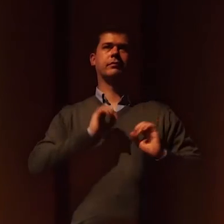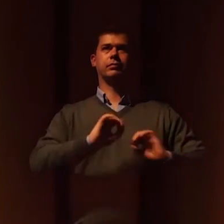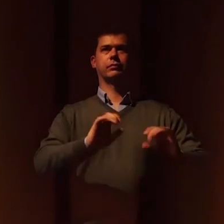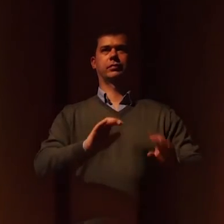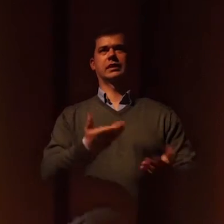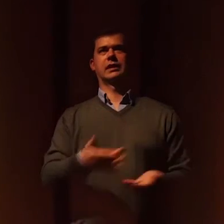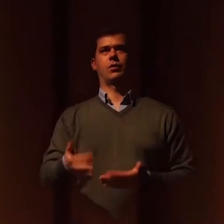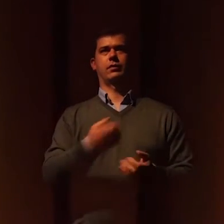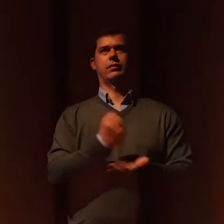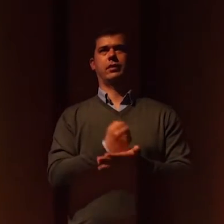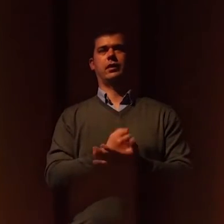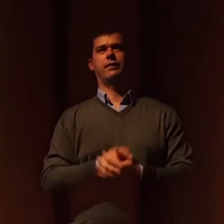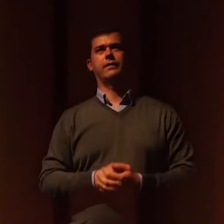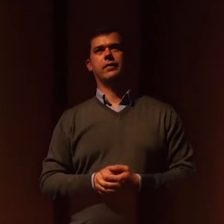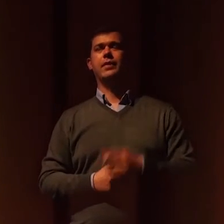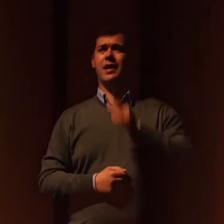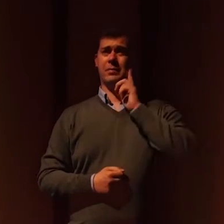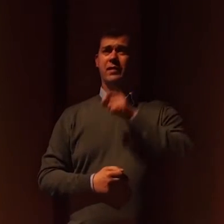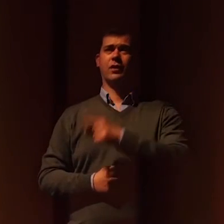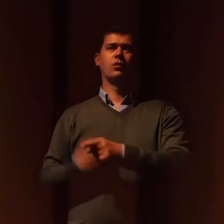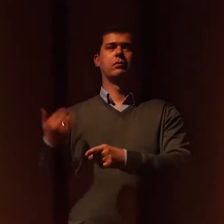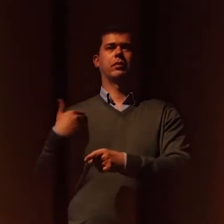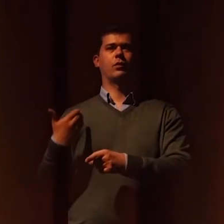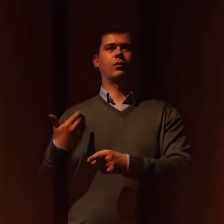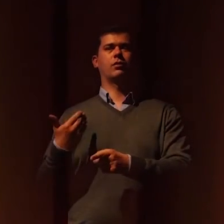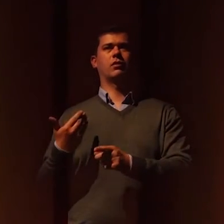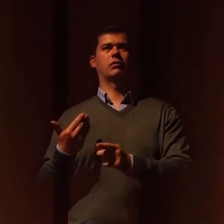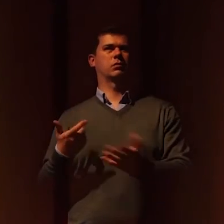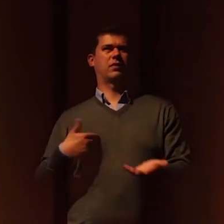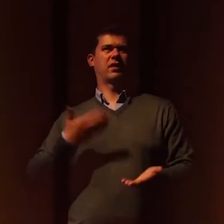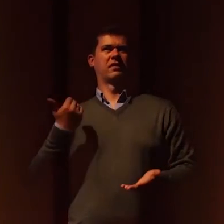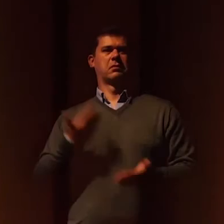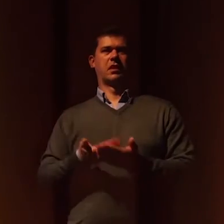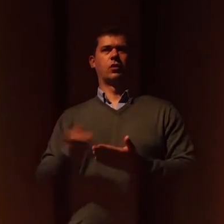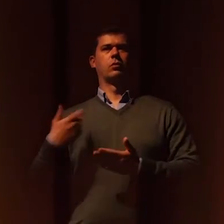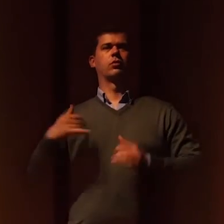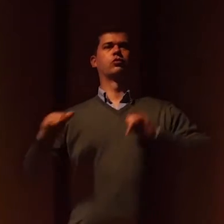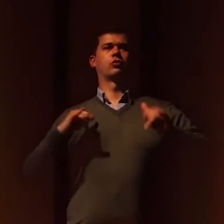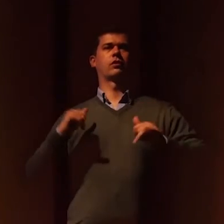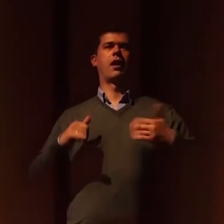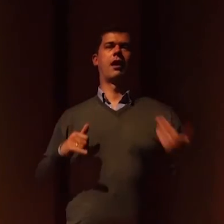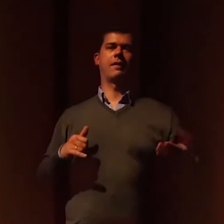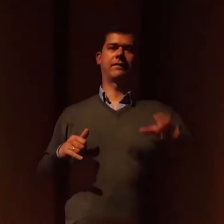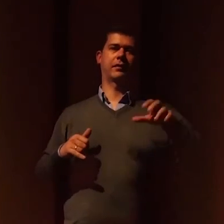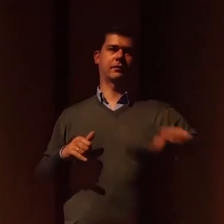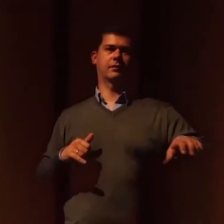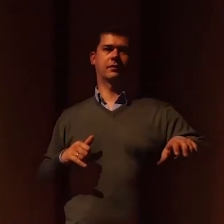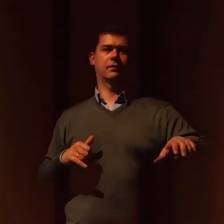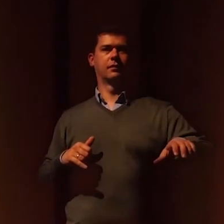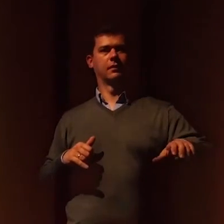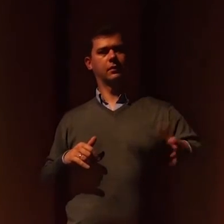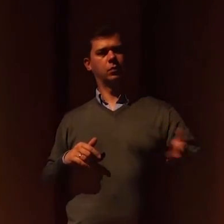spraw No ale wtedy mimo że to już była i nie wiem dlaczego bo to były te rządy tak zwane lewicowe i mimo